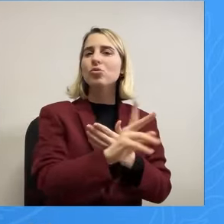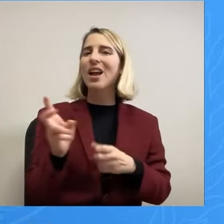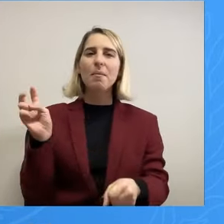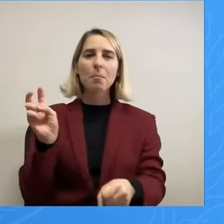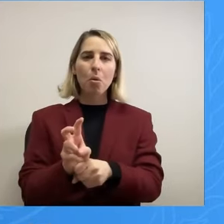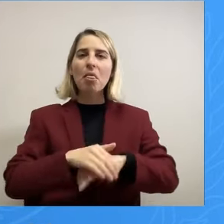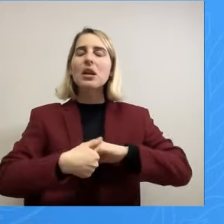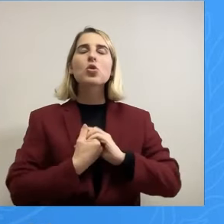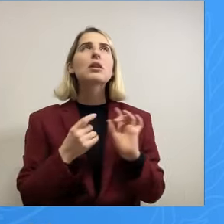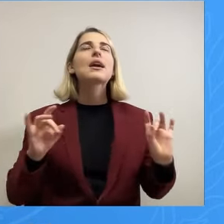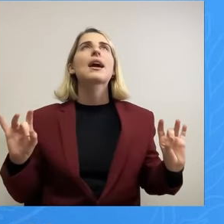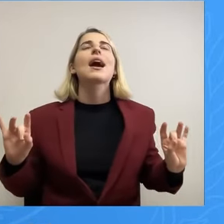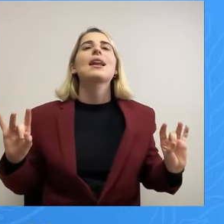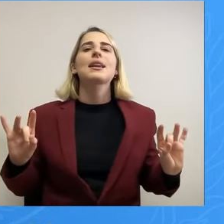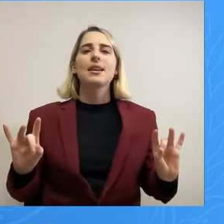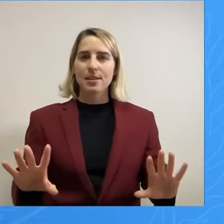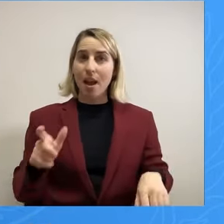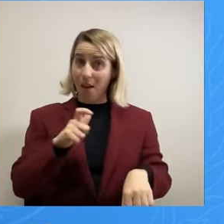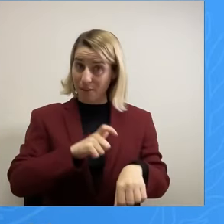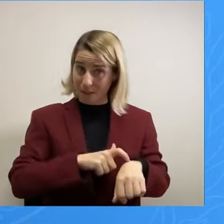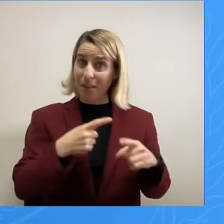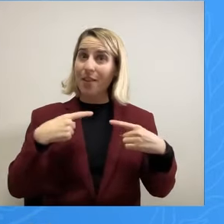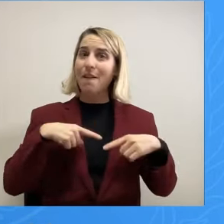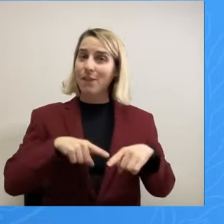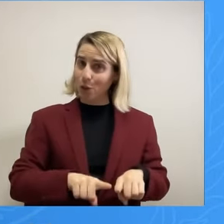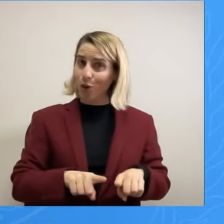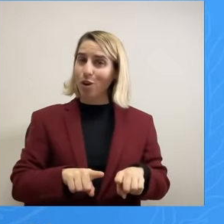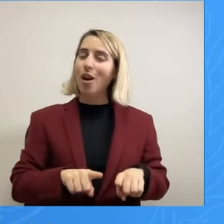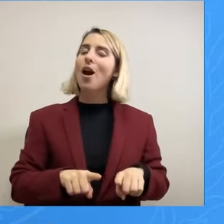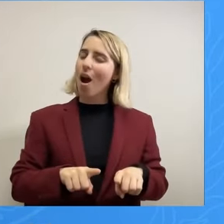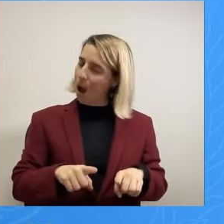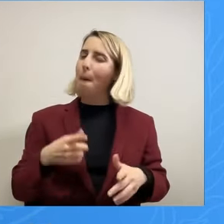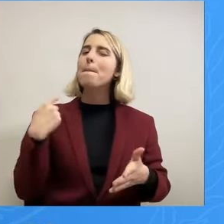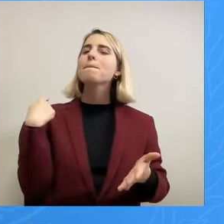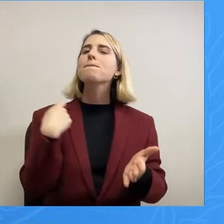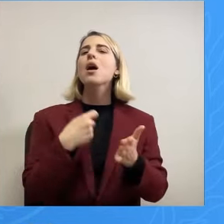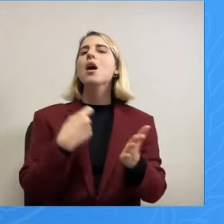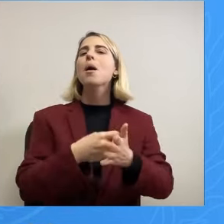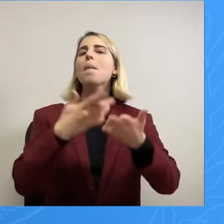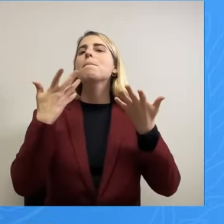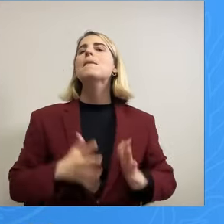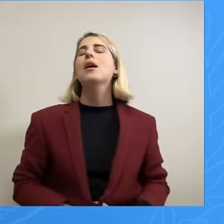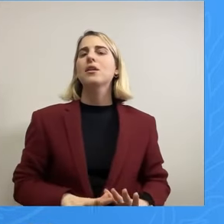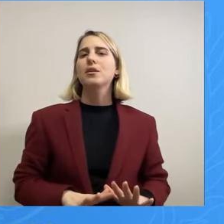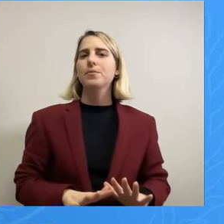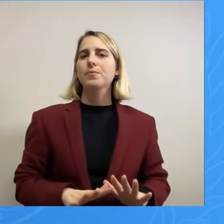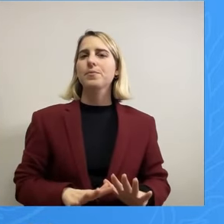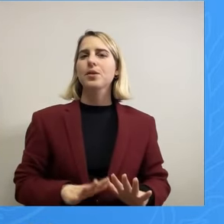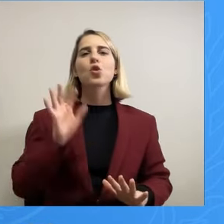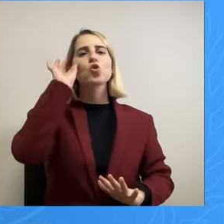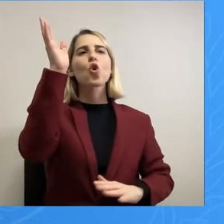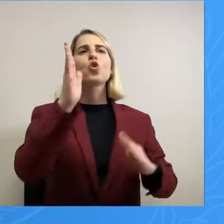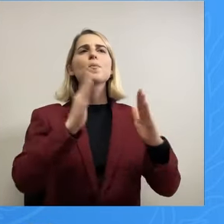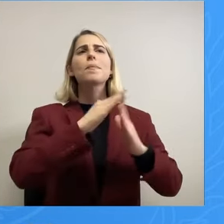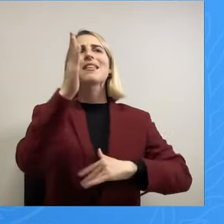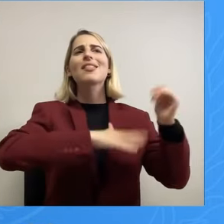κανένας. Την ίδια ώρα όμως το real estate έχει αγοράσει. Τα έχει αγοράσει όλα. Η